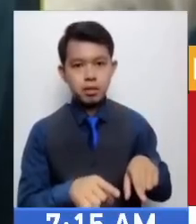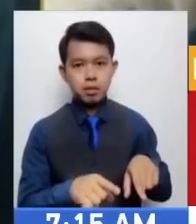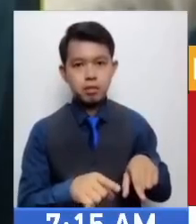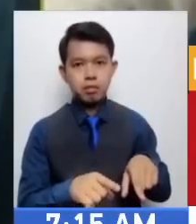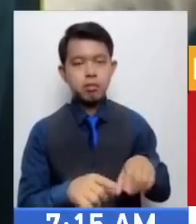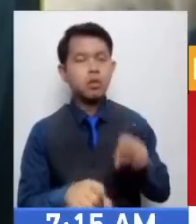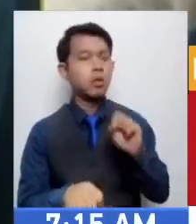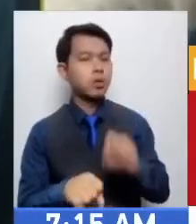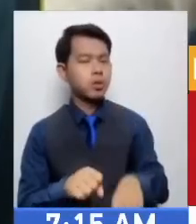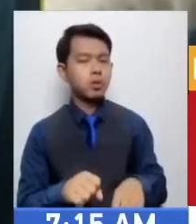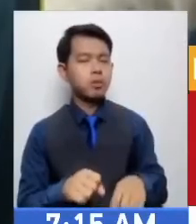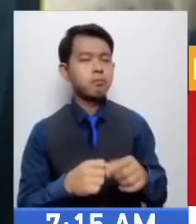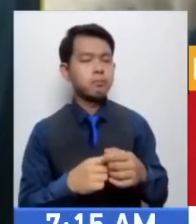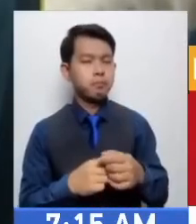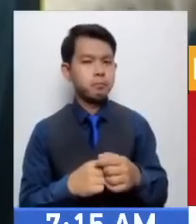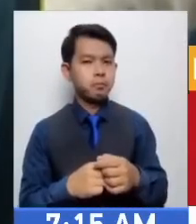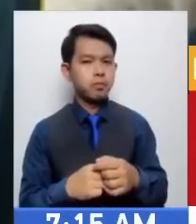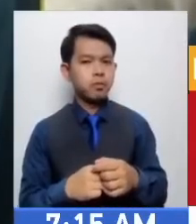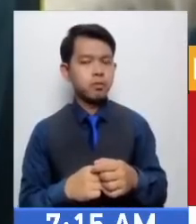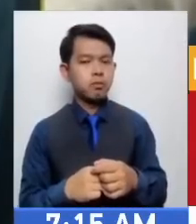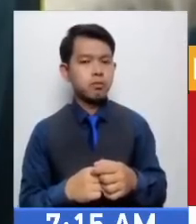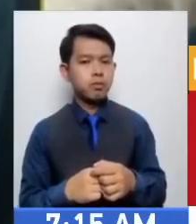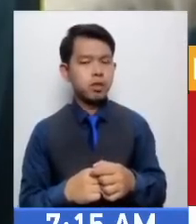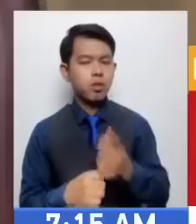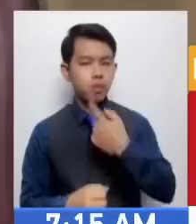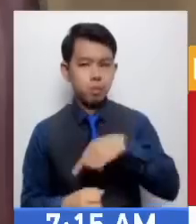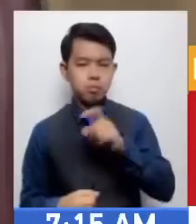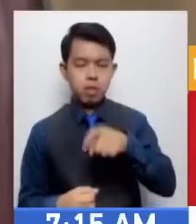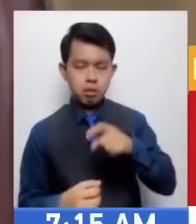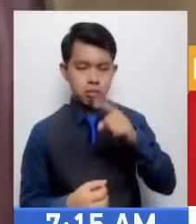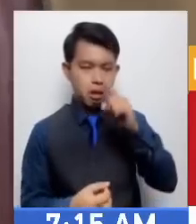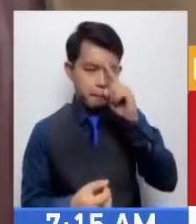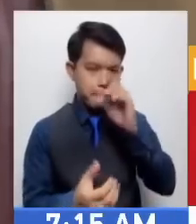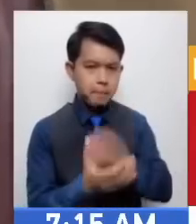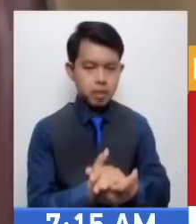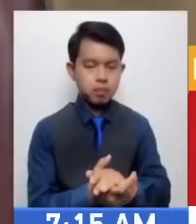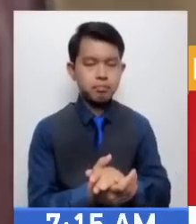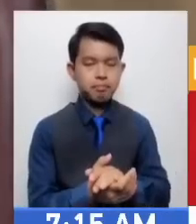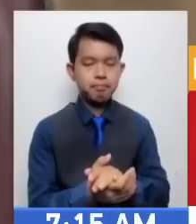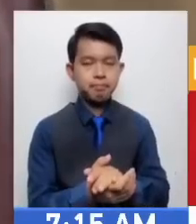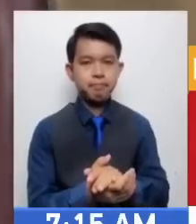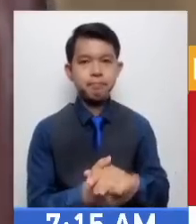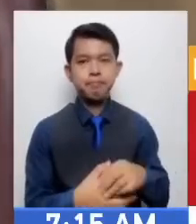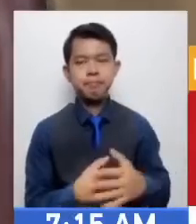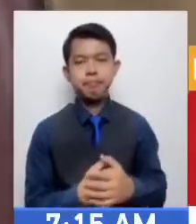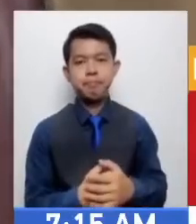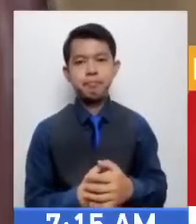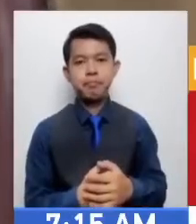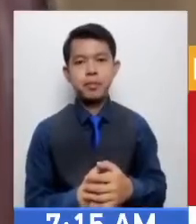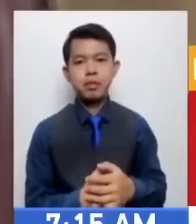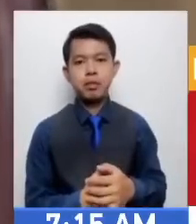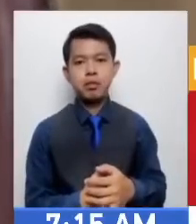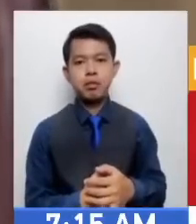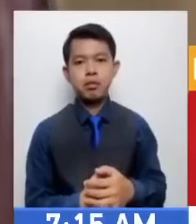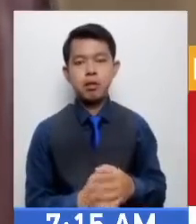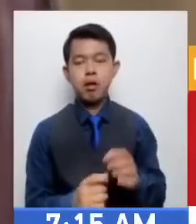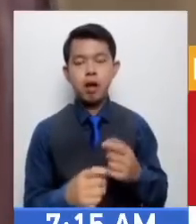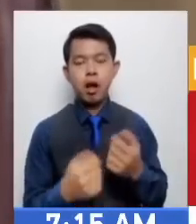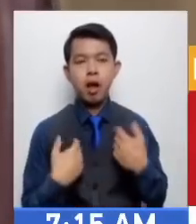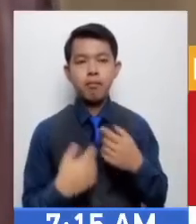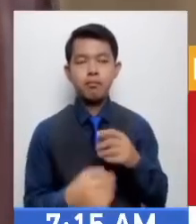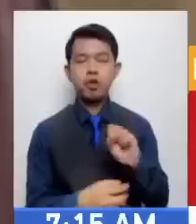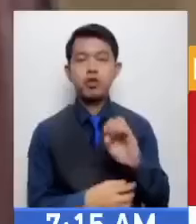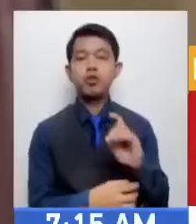kung bakit hindi po paniniwalaan itong mga bagong impormasyon mula po sa mga same sources na nagsabi po sa amin noong